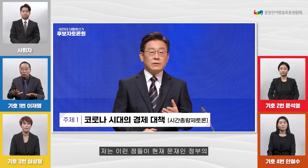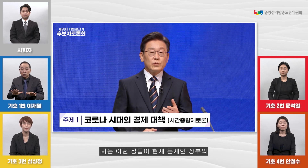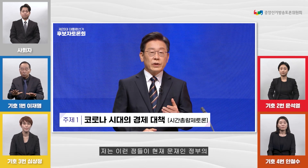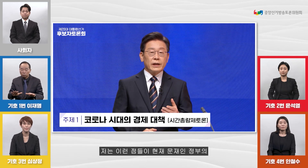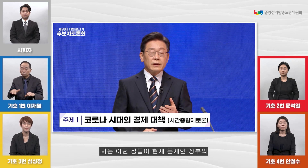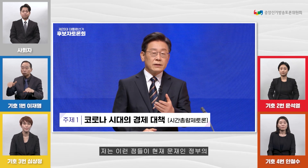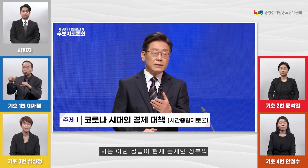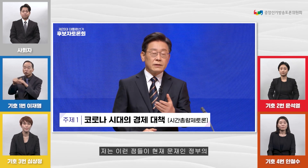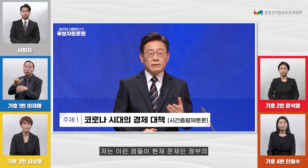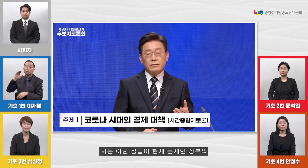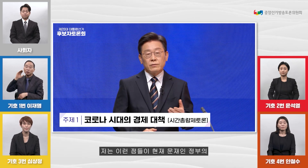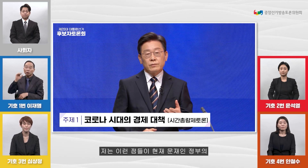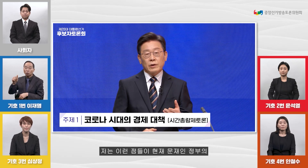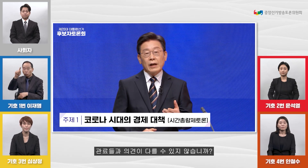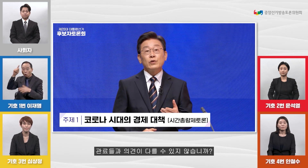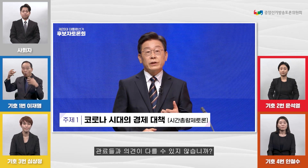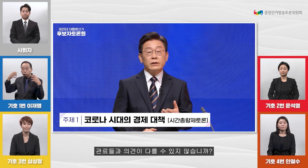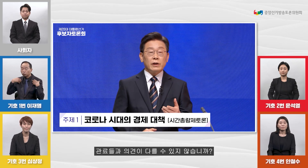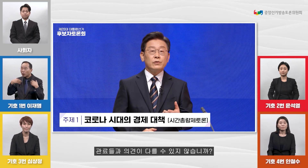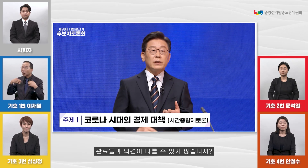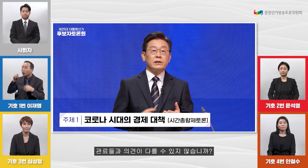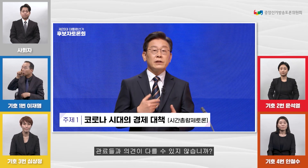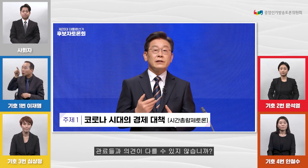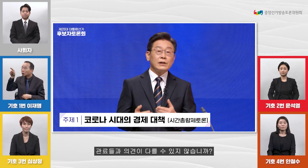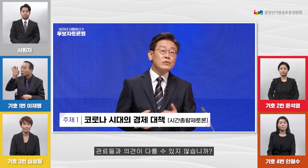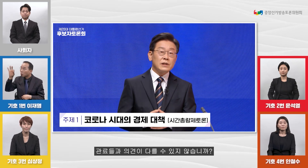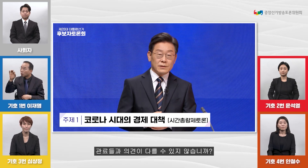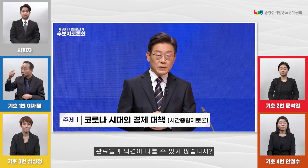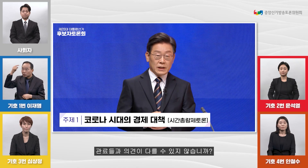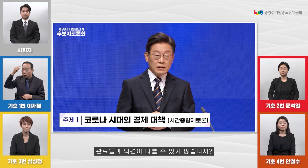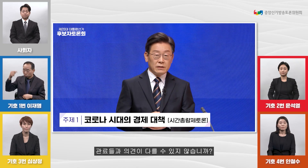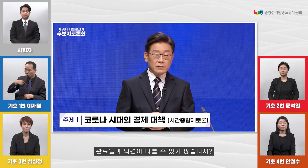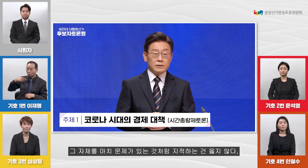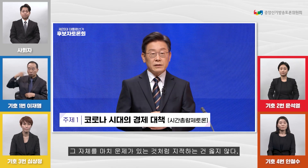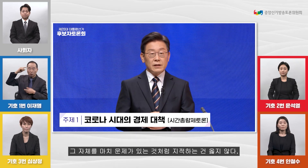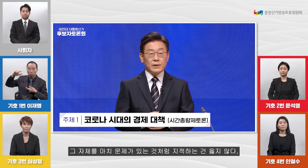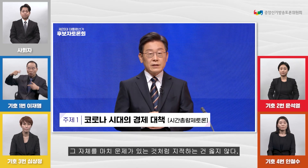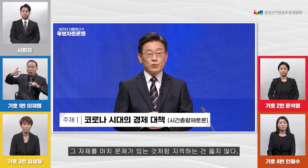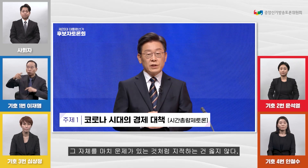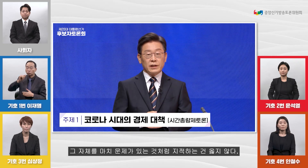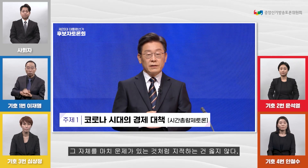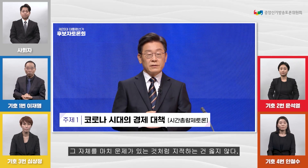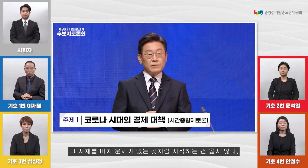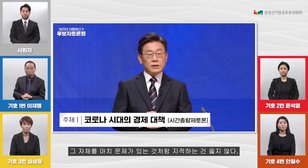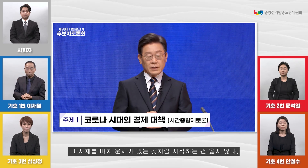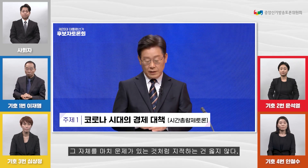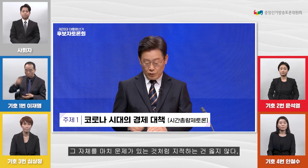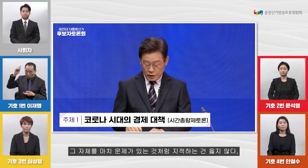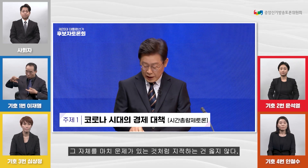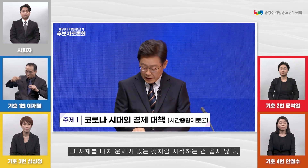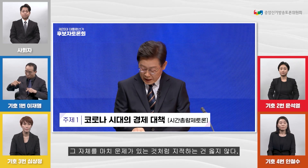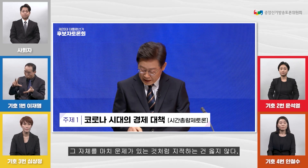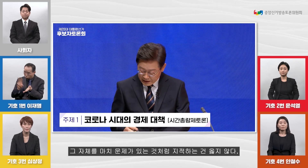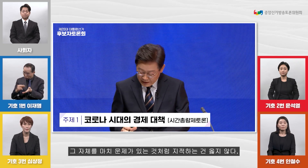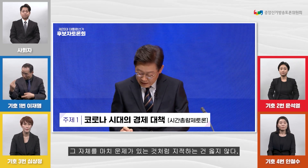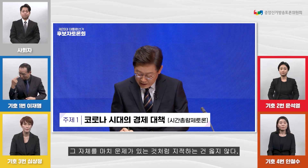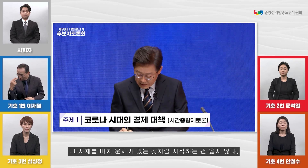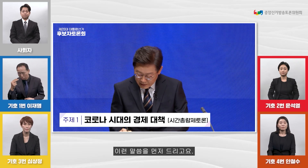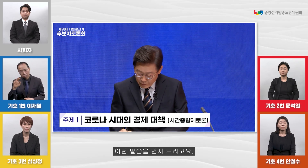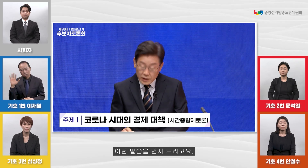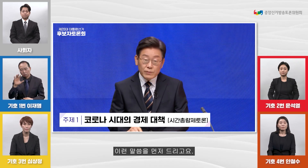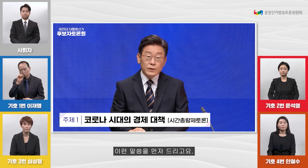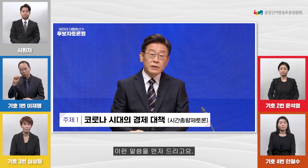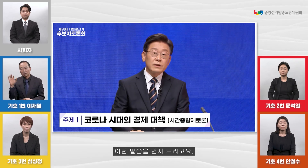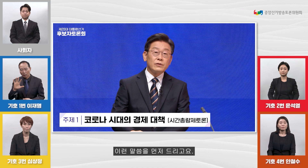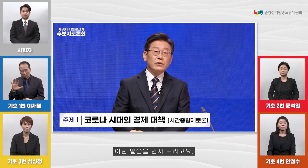문재인 정부의 그 관료들과 의견이 다를 수 있지 않습니까? 그 자체를 마치 문제가 있는 것처럼 지적하는 건 옳지 않다,